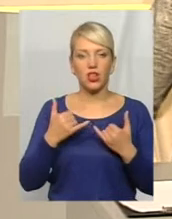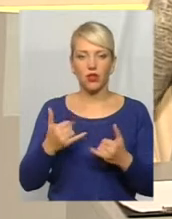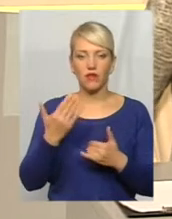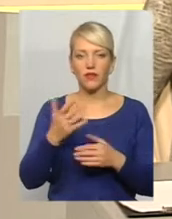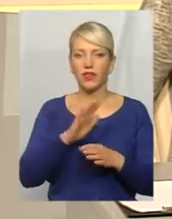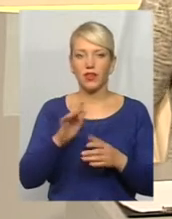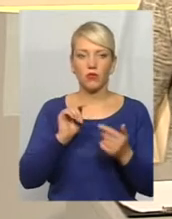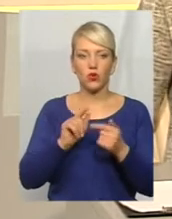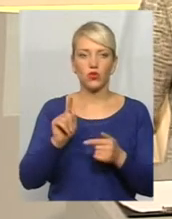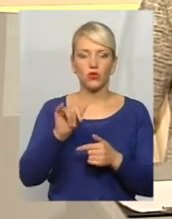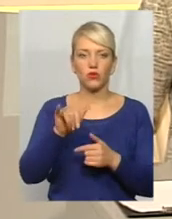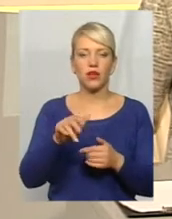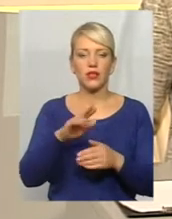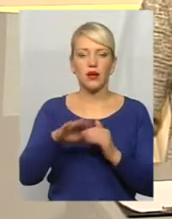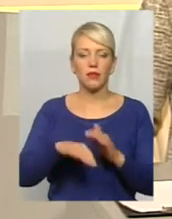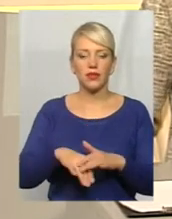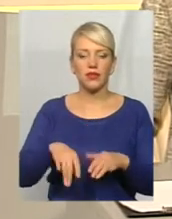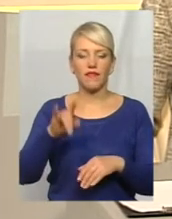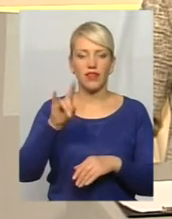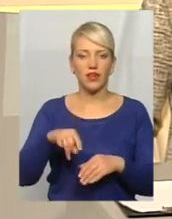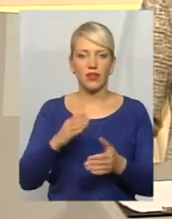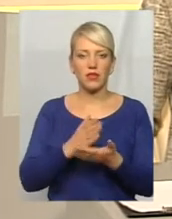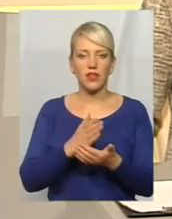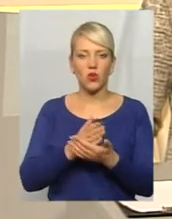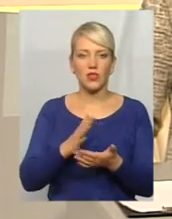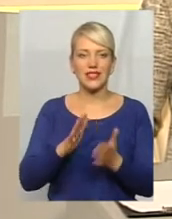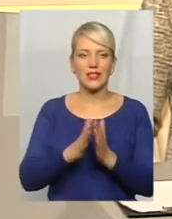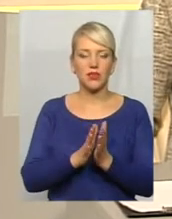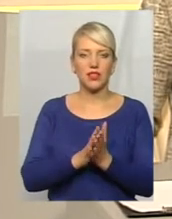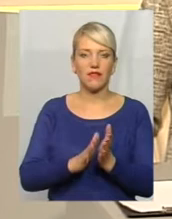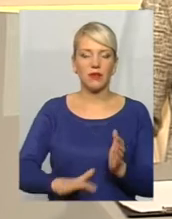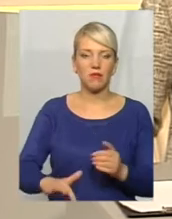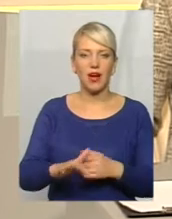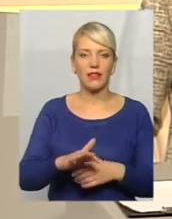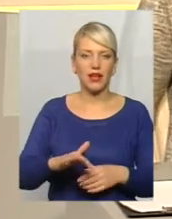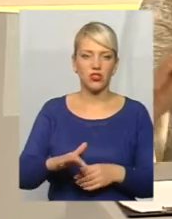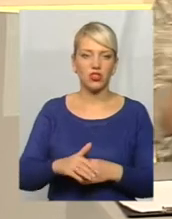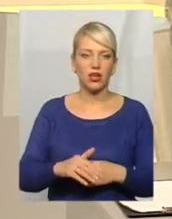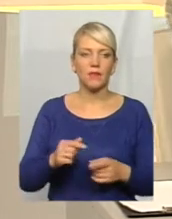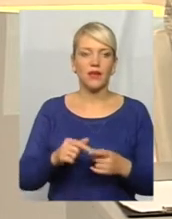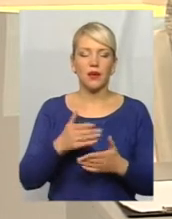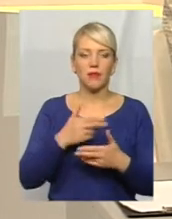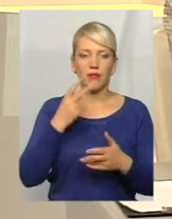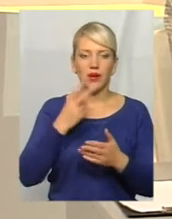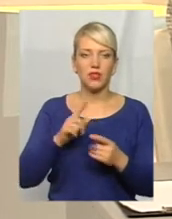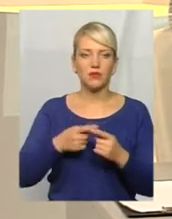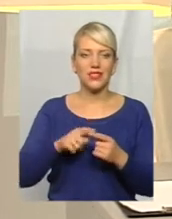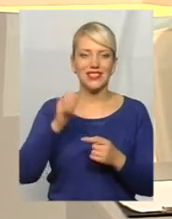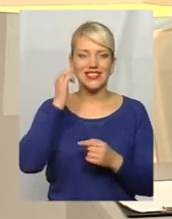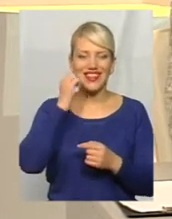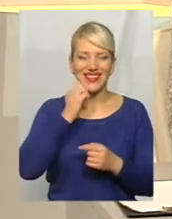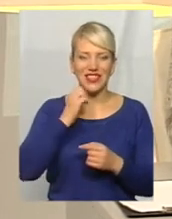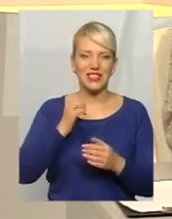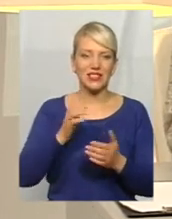проти, щоб у вас під вікнами знаходився цей сміттєвий майданчик, так? Так, це повинно. Тобто ми бачимо, що це старий